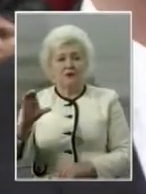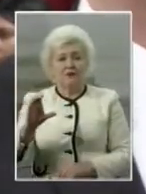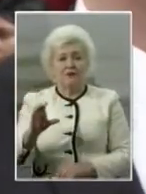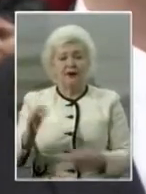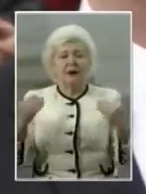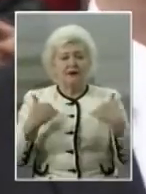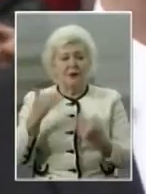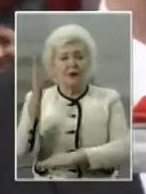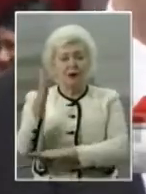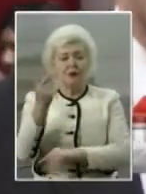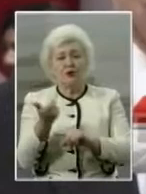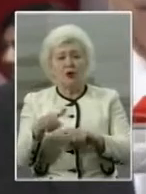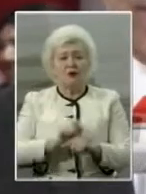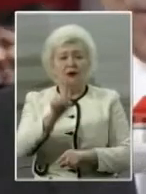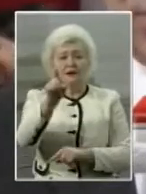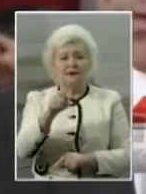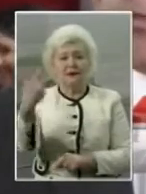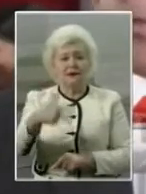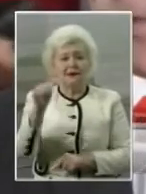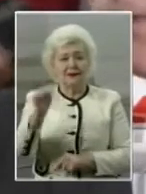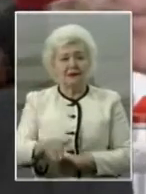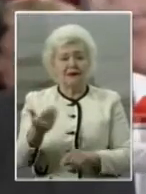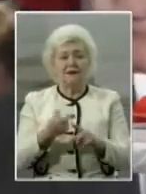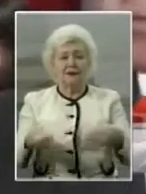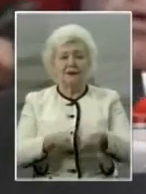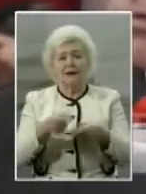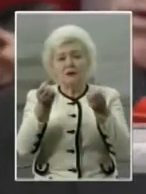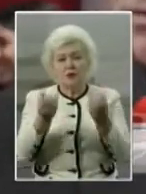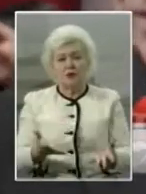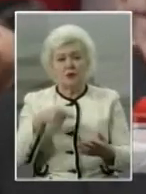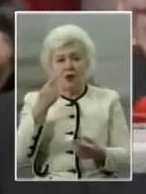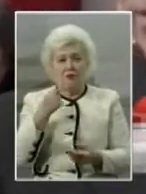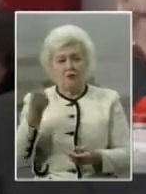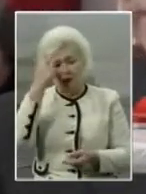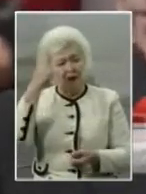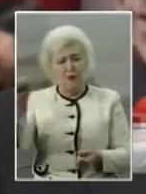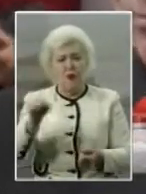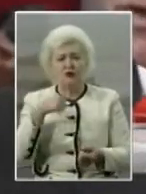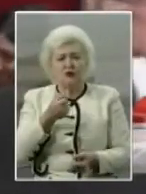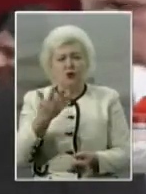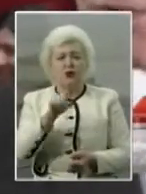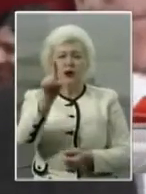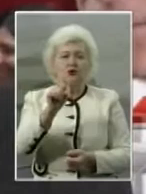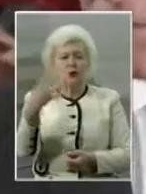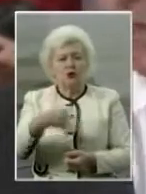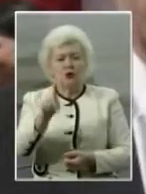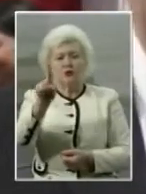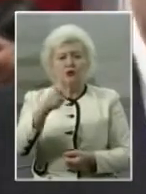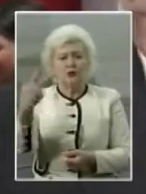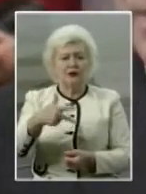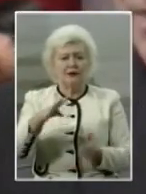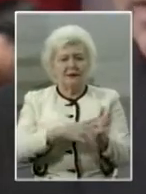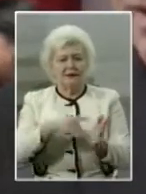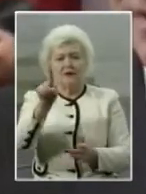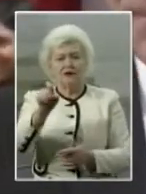За мене проголосувало там більше 130 тисяч. Це я так скромно кажу. Не пам'ятаю скільки. 140, 139,